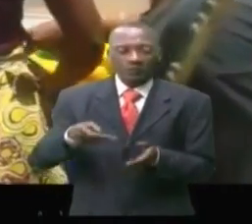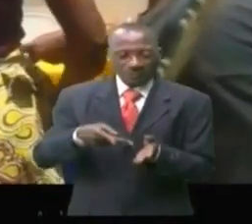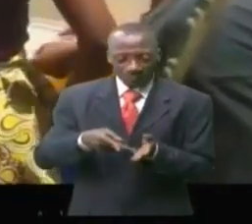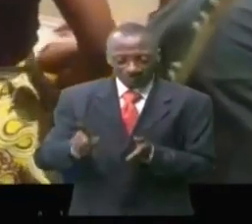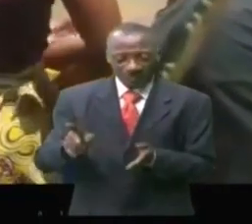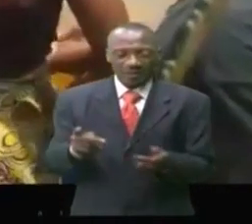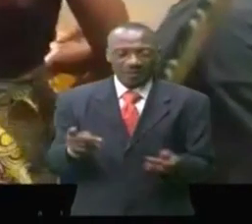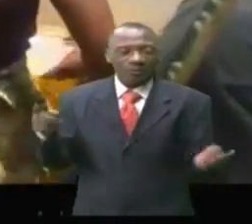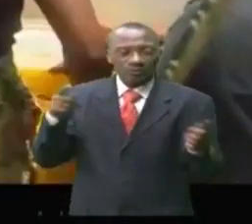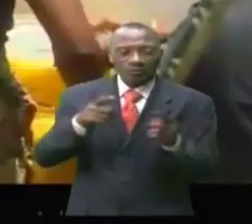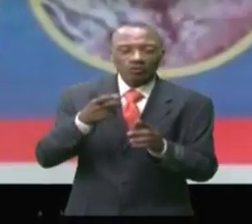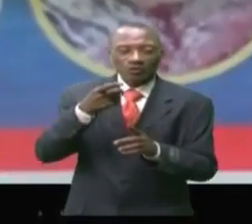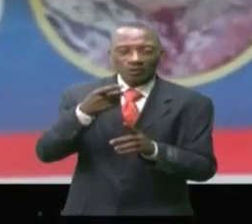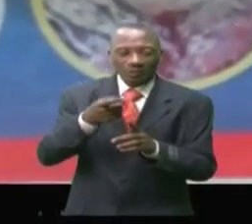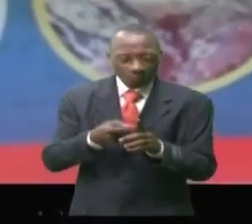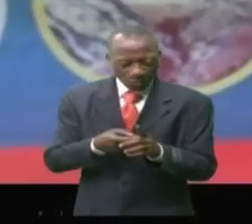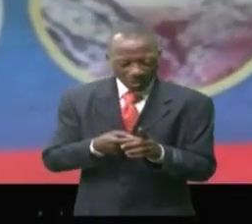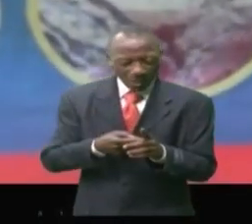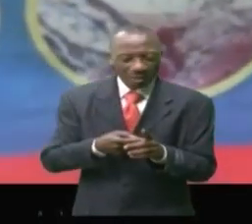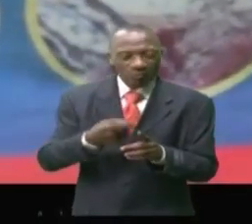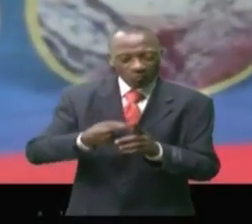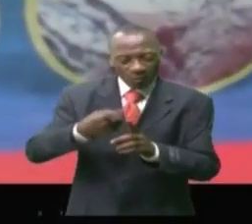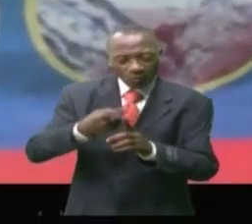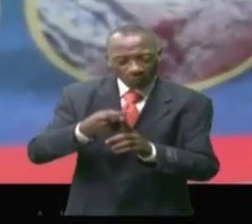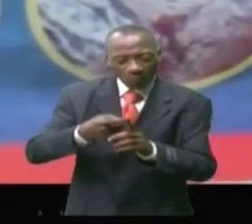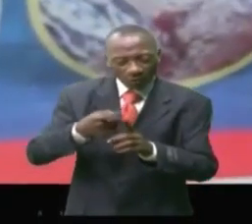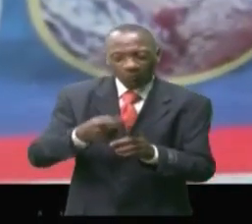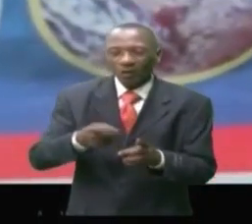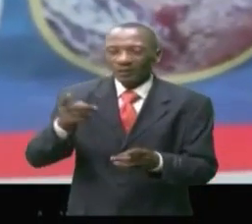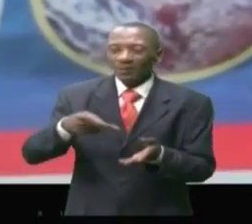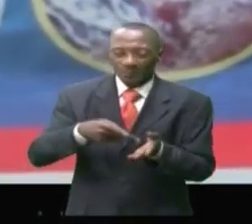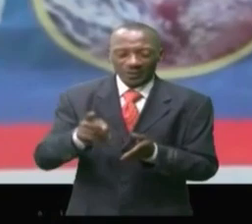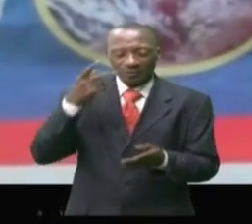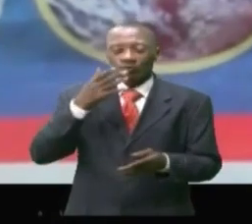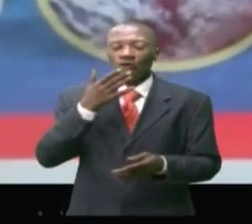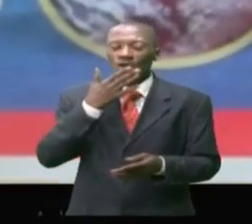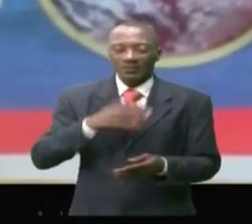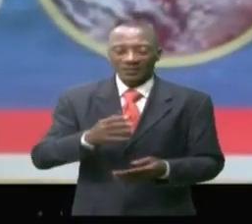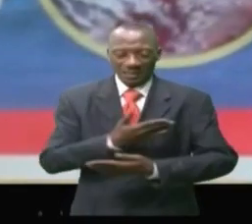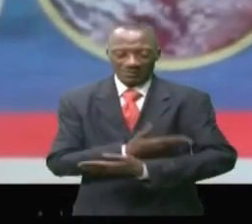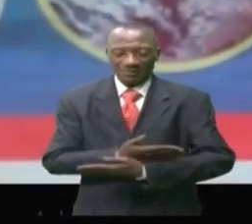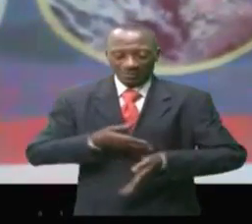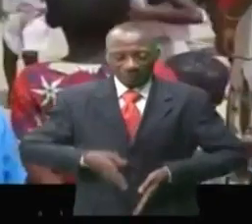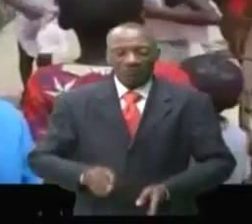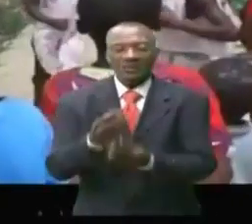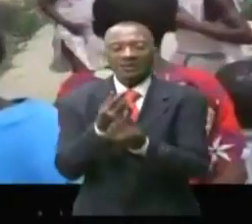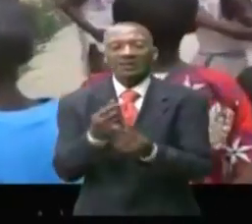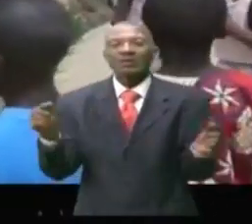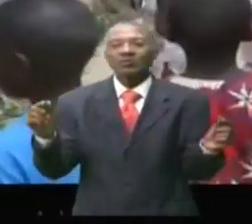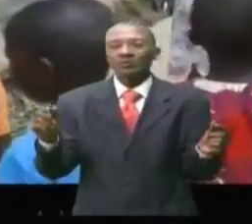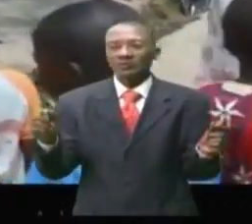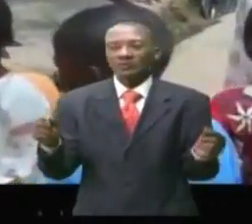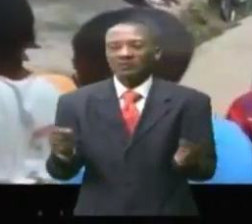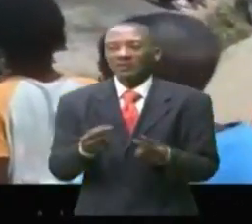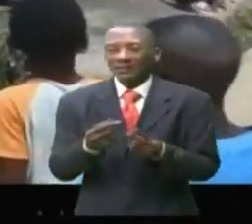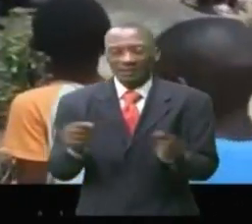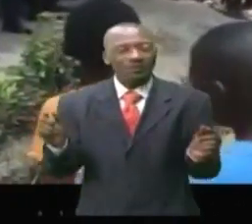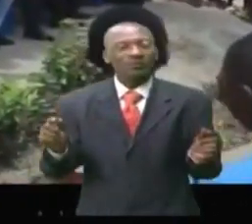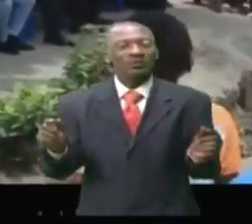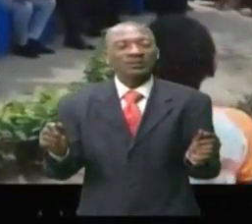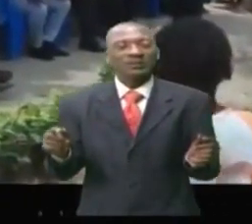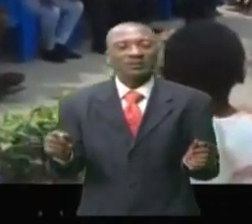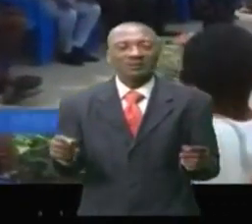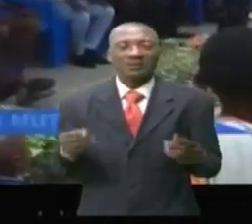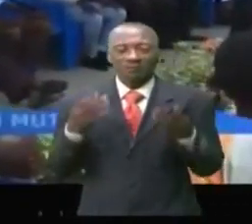en cours. En outre, le gros du travail ayant été réalisé par ces raccordements, les ménages auront désormais